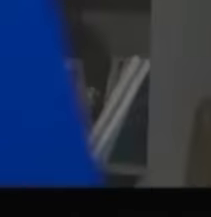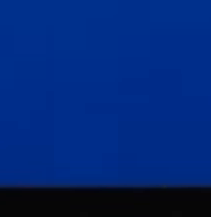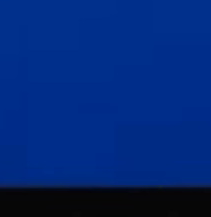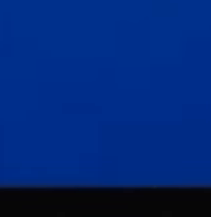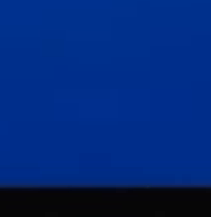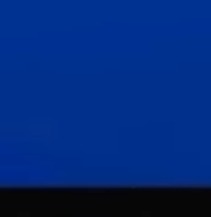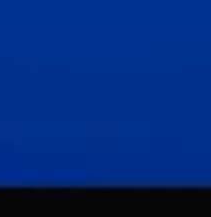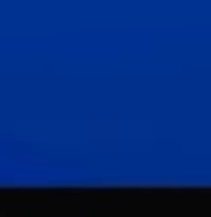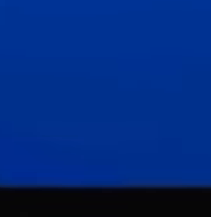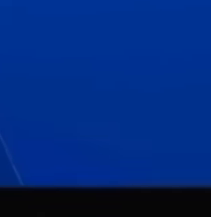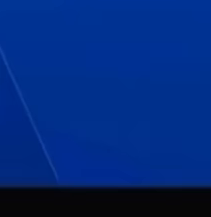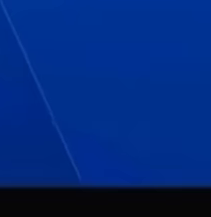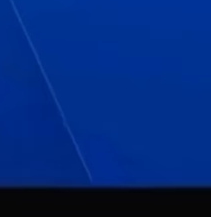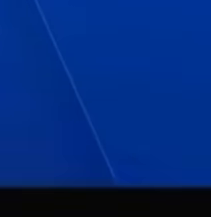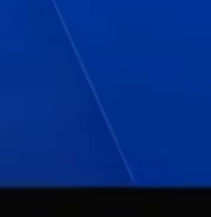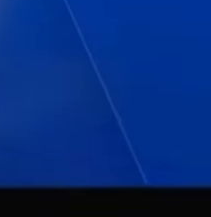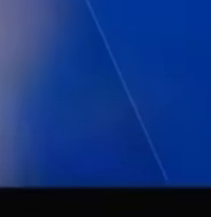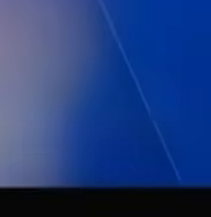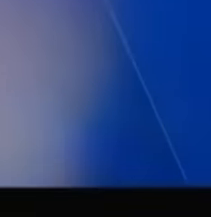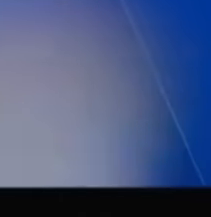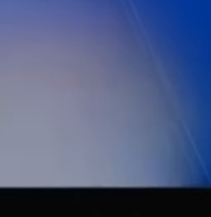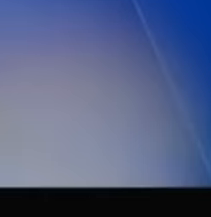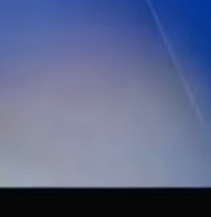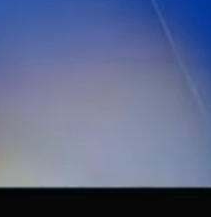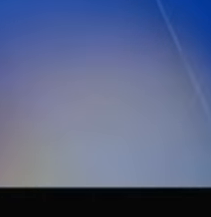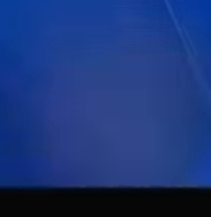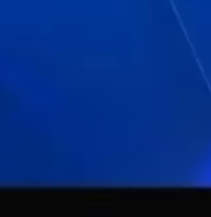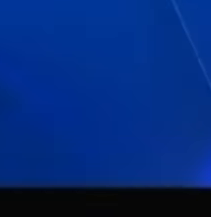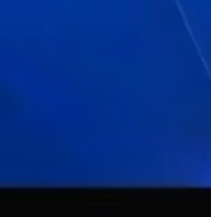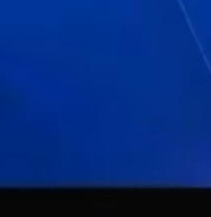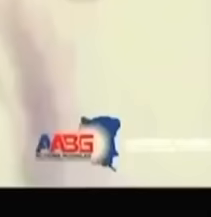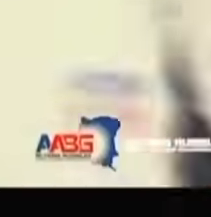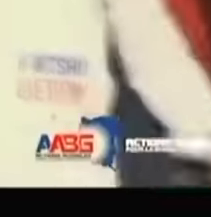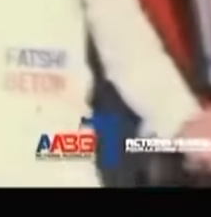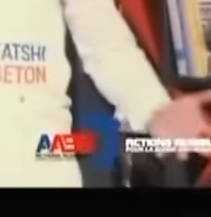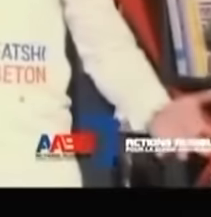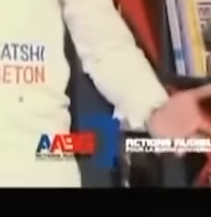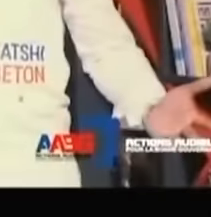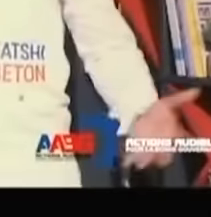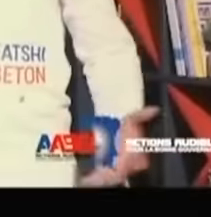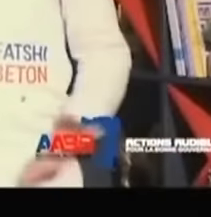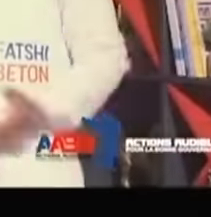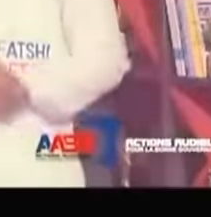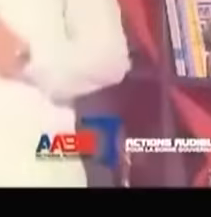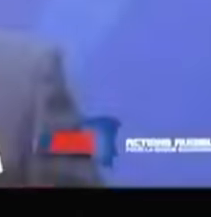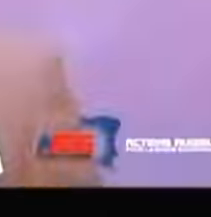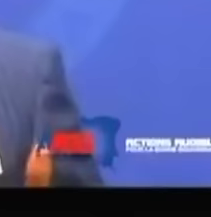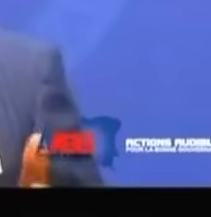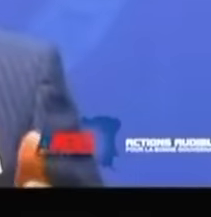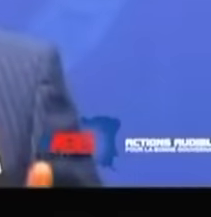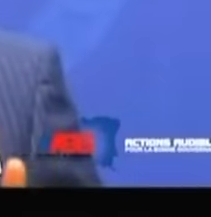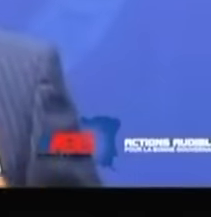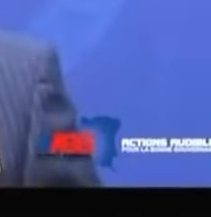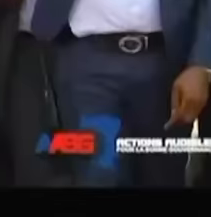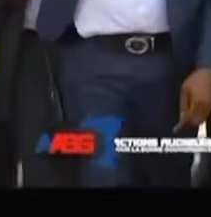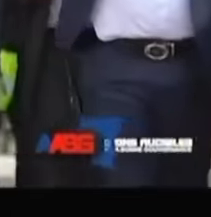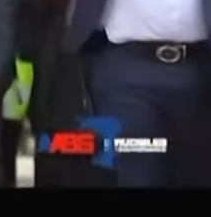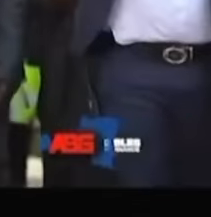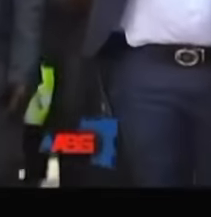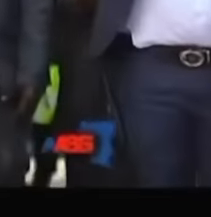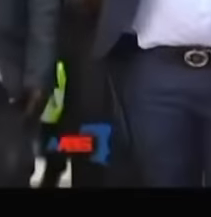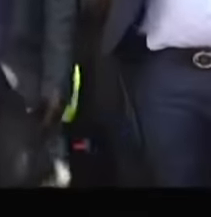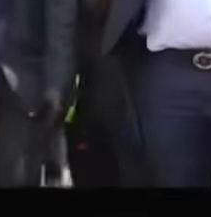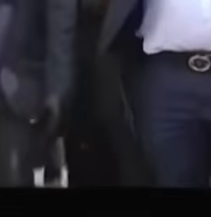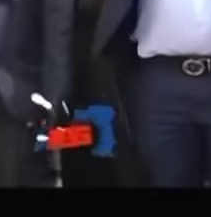20, j'ai cité Félix Antoine Tshisekedi Tshilombo. Parce que c'est celui qui vaut la peine, c'est celui qui nous